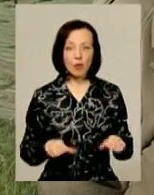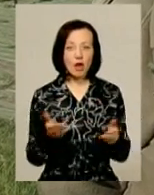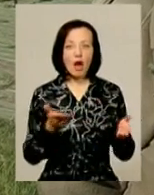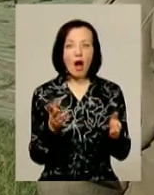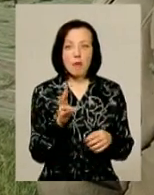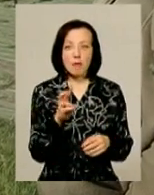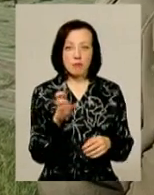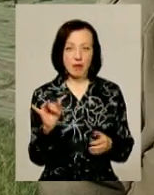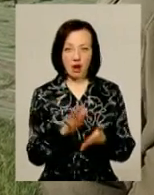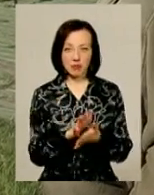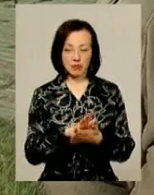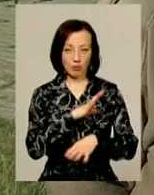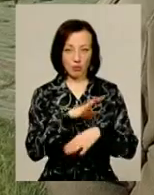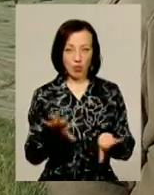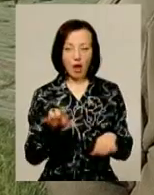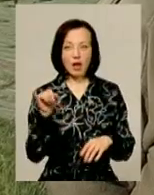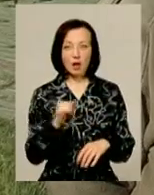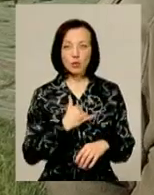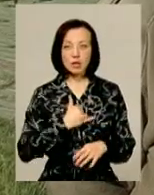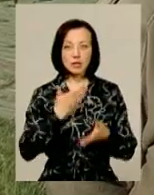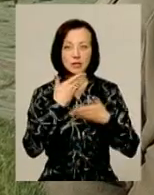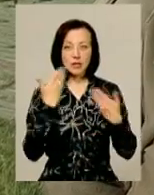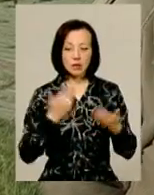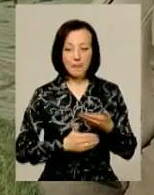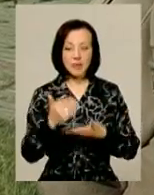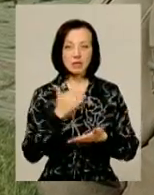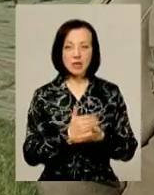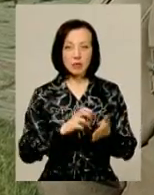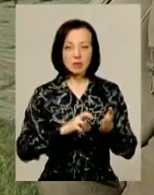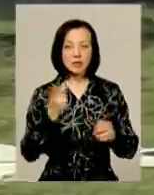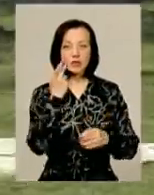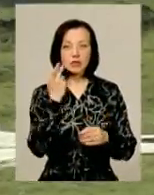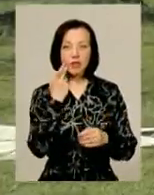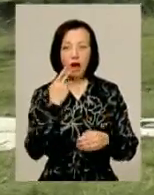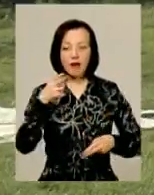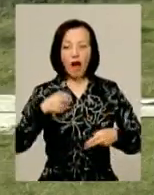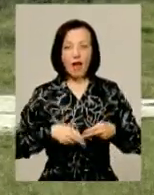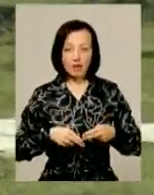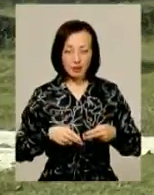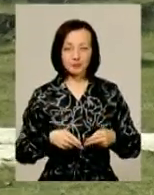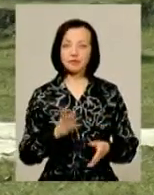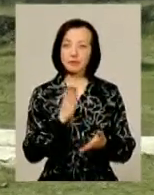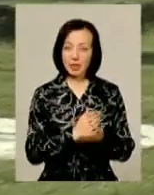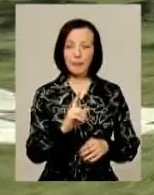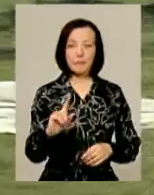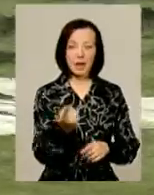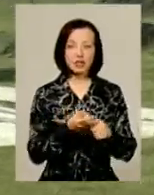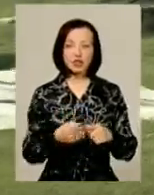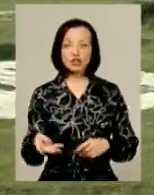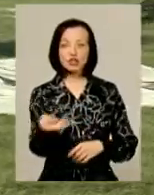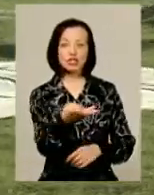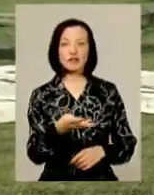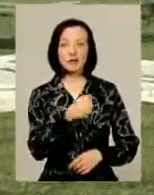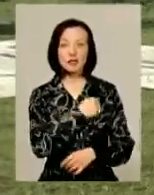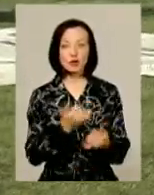вона грязна не була. І у нас нету останніх прыжків, у нас завжди крайні. Однак є і перші. Ось ці 4